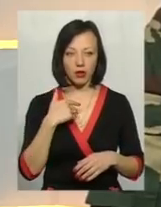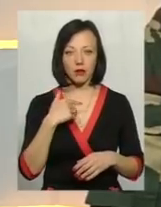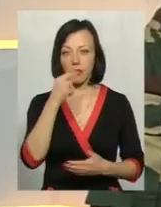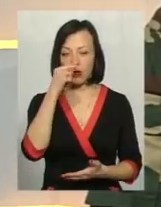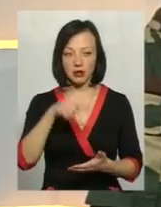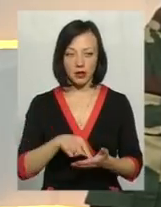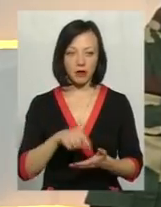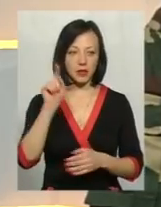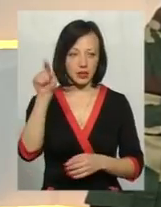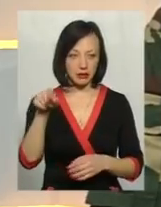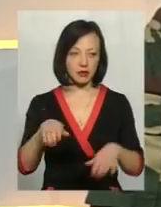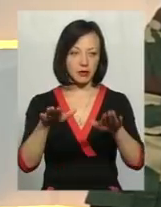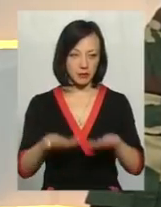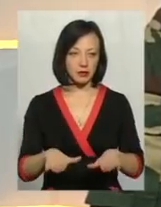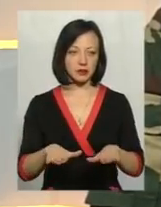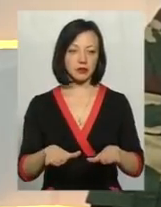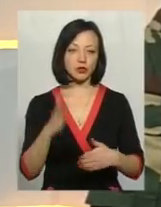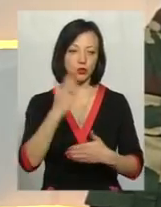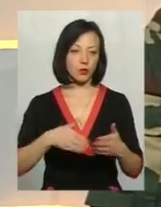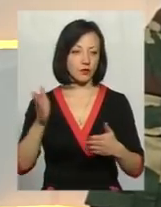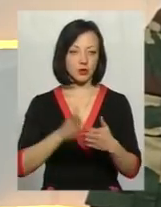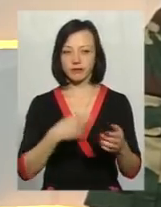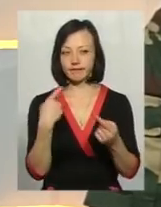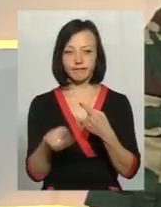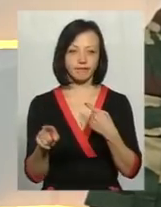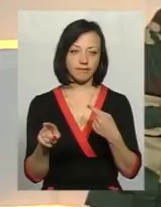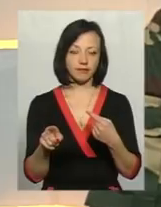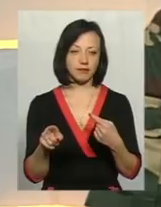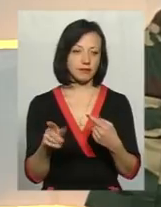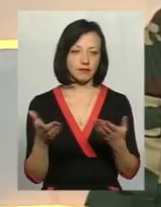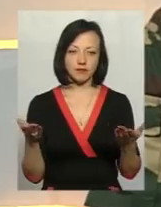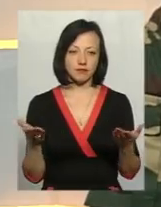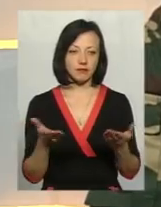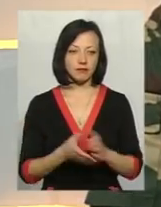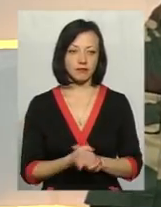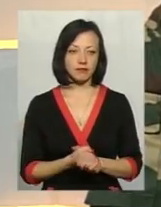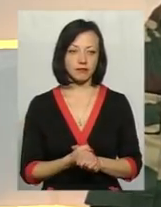потрапили туди, то вже воно зовсім інше. Інше враження.